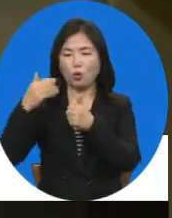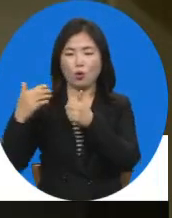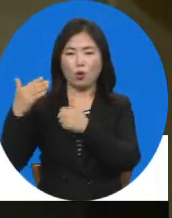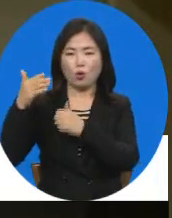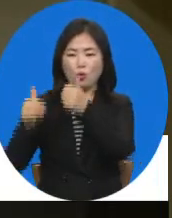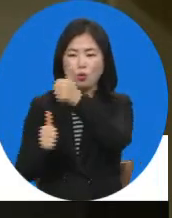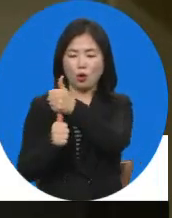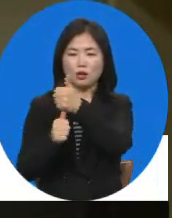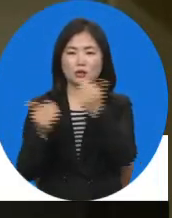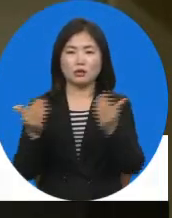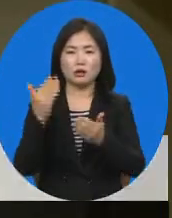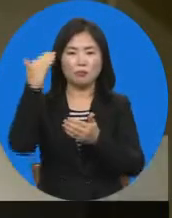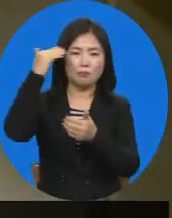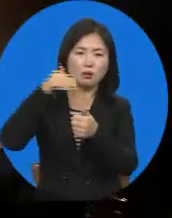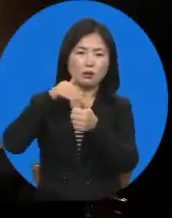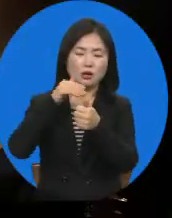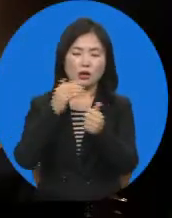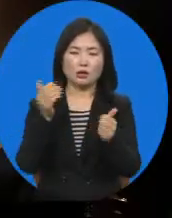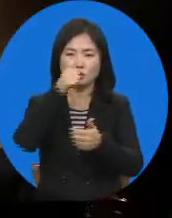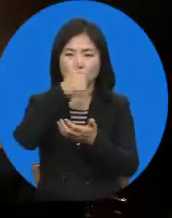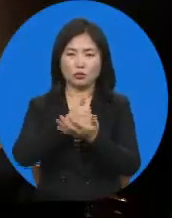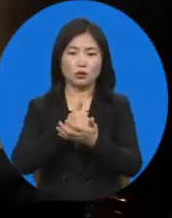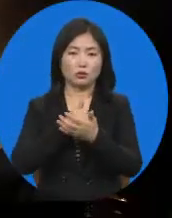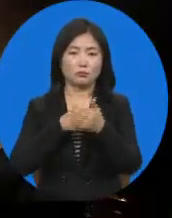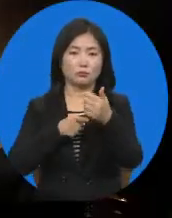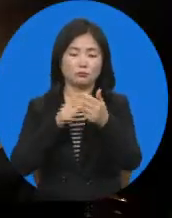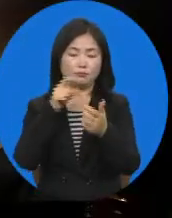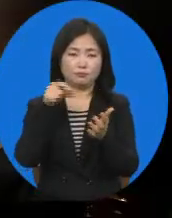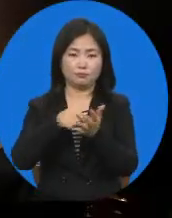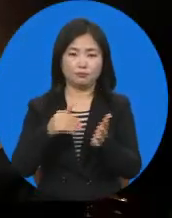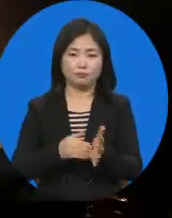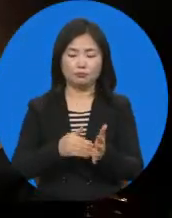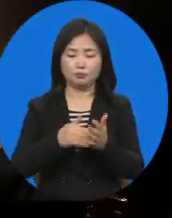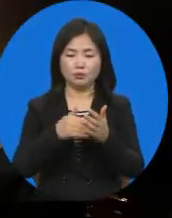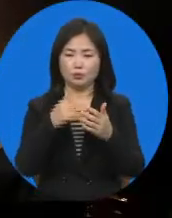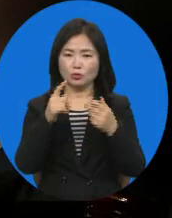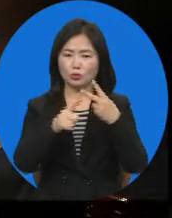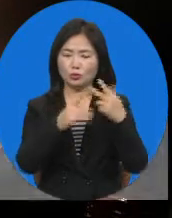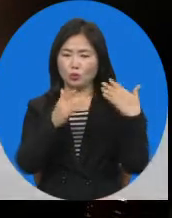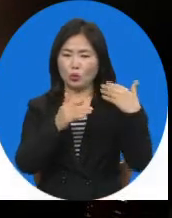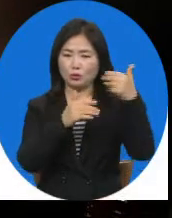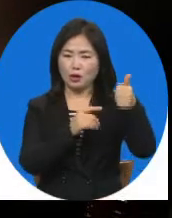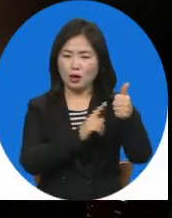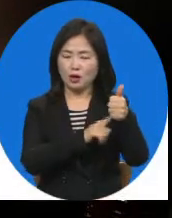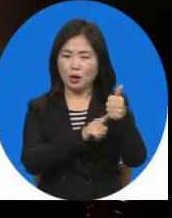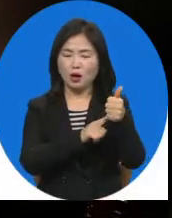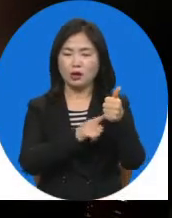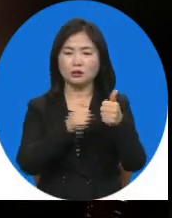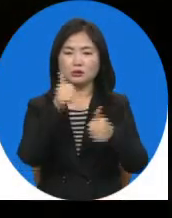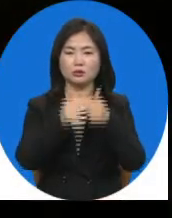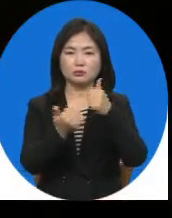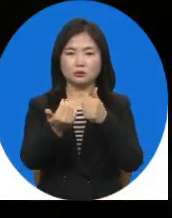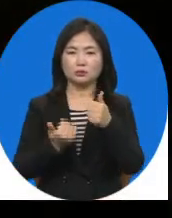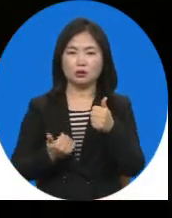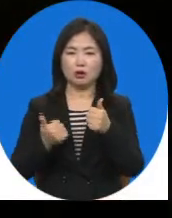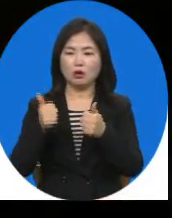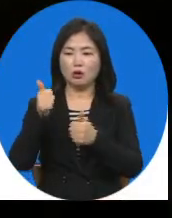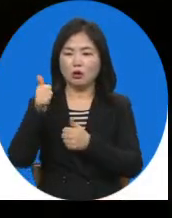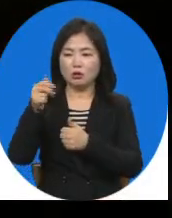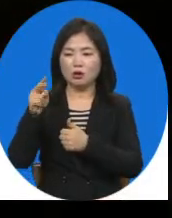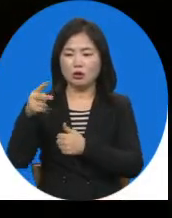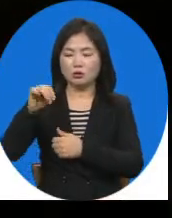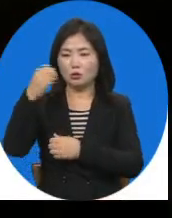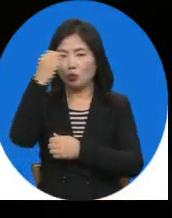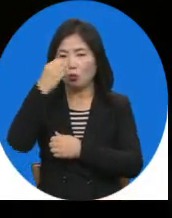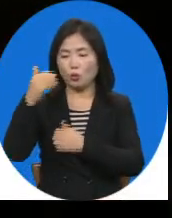업무방해 혐의를 적용했습니다 편을 중 교장은 지난해 학력 경시대회 앞두고 현일 고등학교